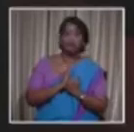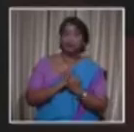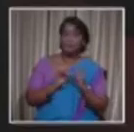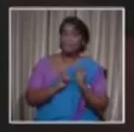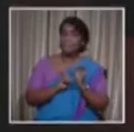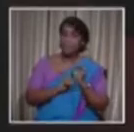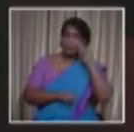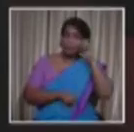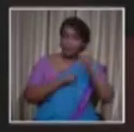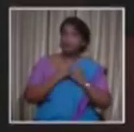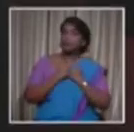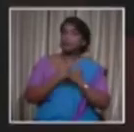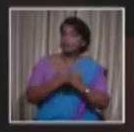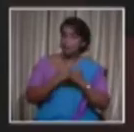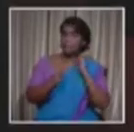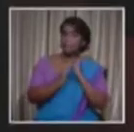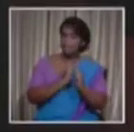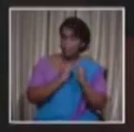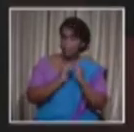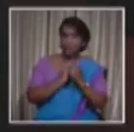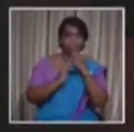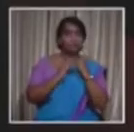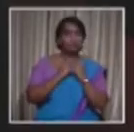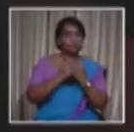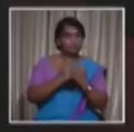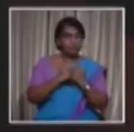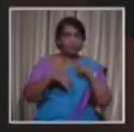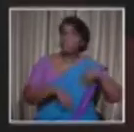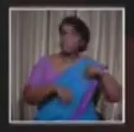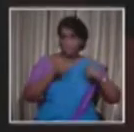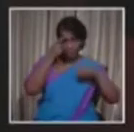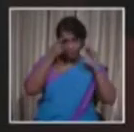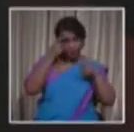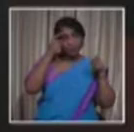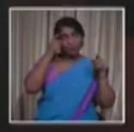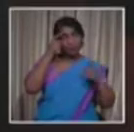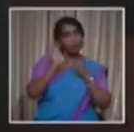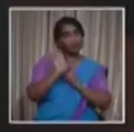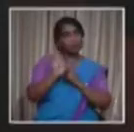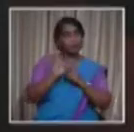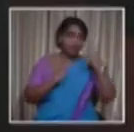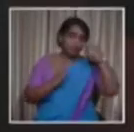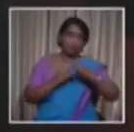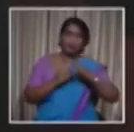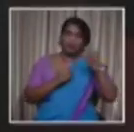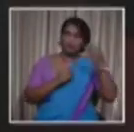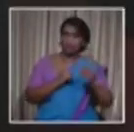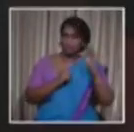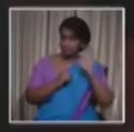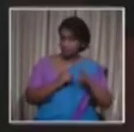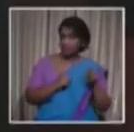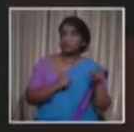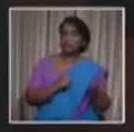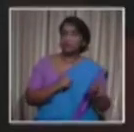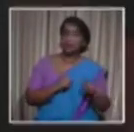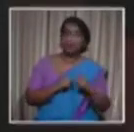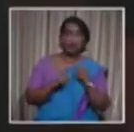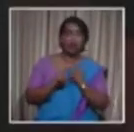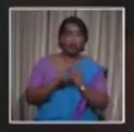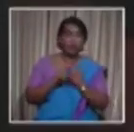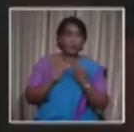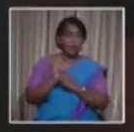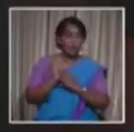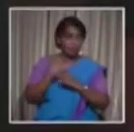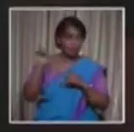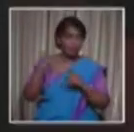පුද්ගලික මගින් ප්‍රමාණ සේවයේ බස් රථ පාසය සේවා හඳුනාගත් ප්‍රමුඛ සේවා සඳහා අඛණ්ඩව ඉන්ධන සැපයුමක් ලබා දීම වෙනුවෙන් කොට්ටාව මාකුමර